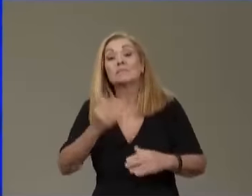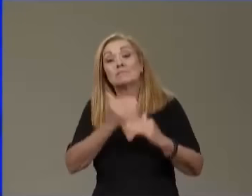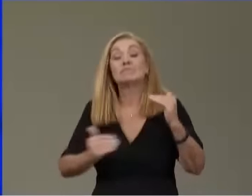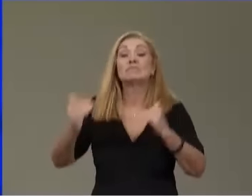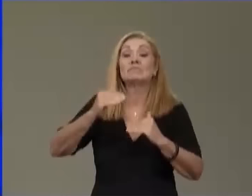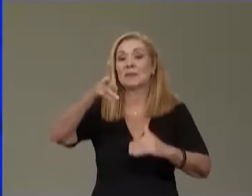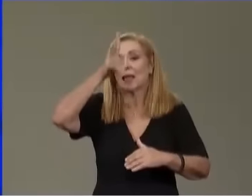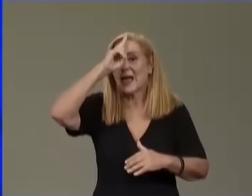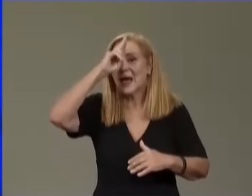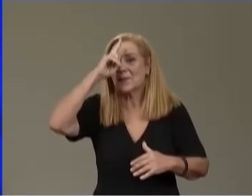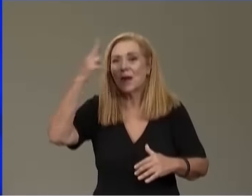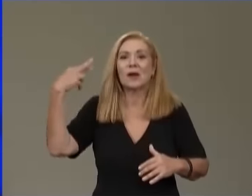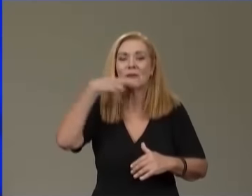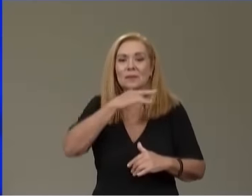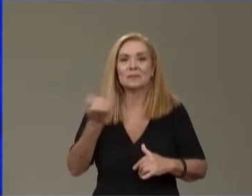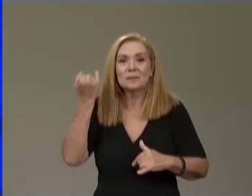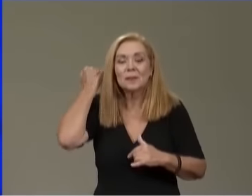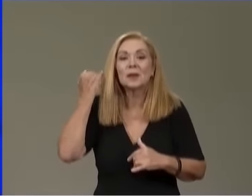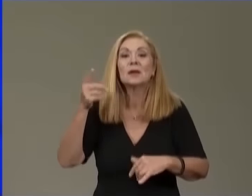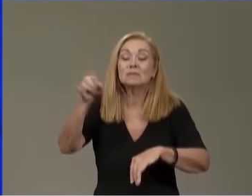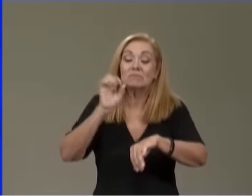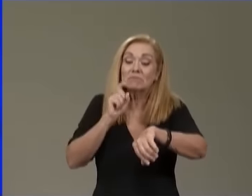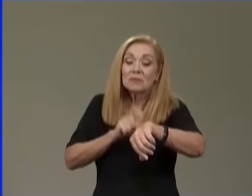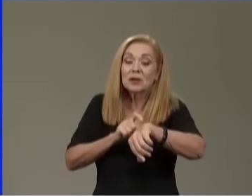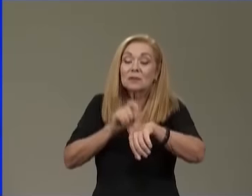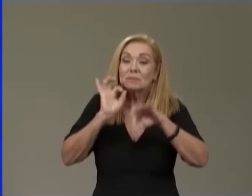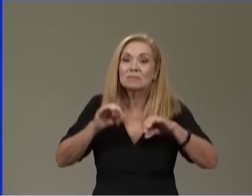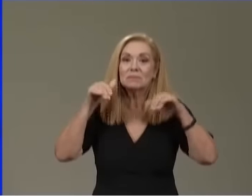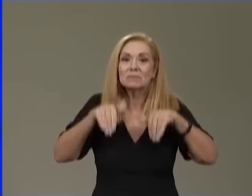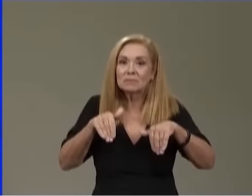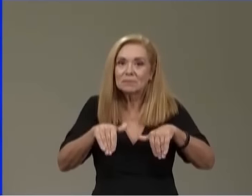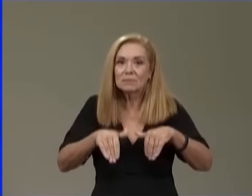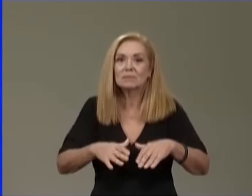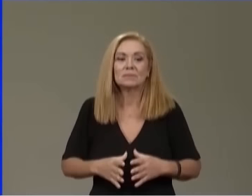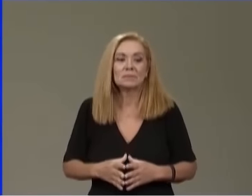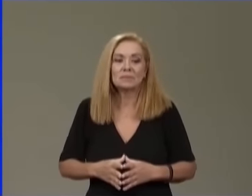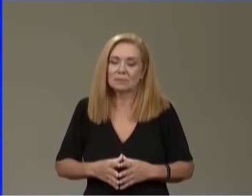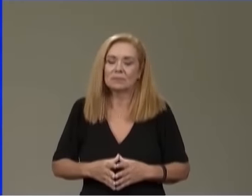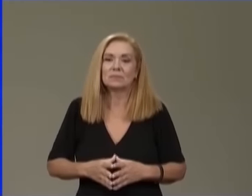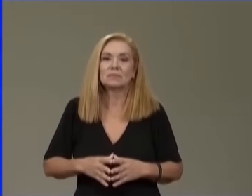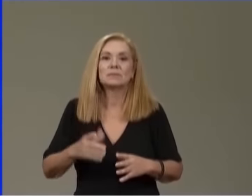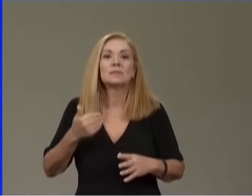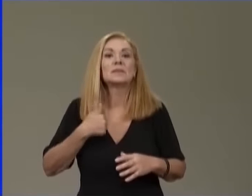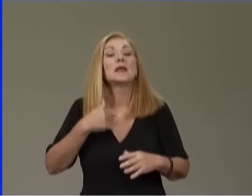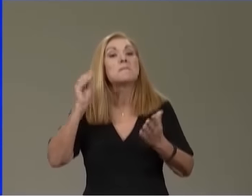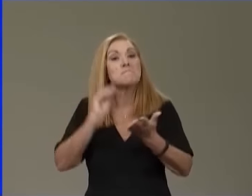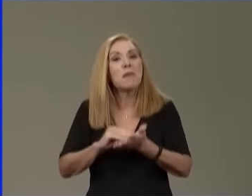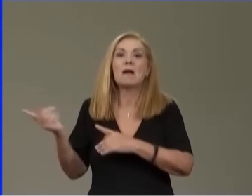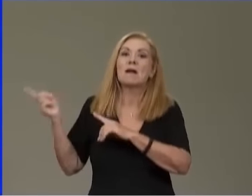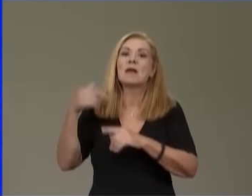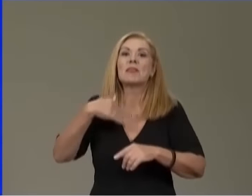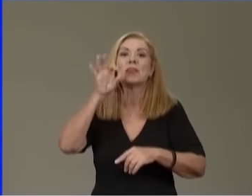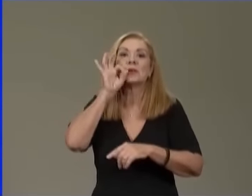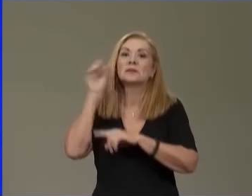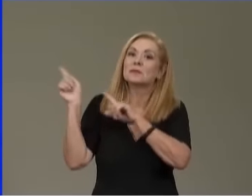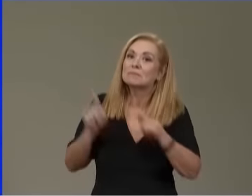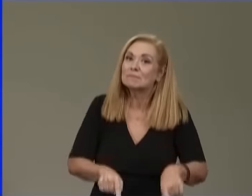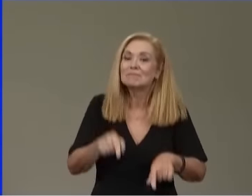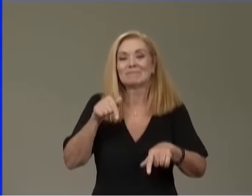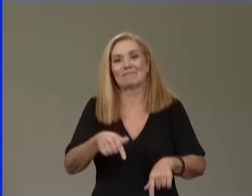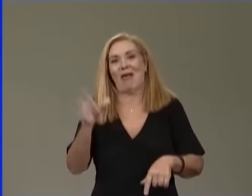Minister, κύριε Περιφερειάρχα, κύριε Δήμαρχε, κυρίες και κύριοι, βρίσκομαι και πάλι στη Θεσσαλονίκη και στη Διεθνή